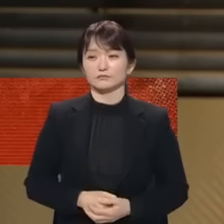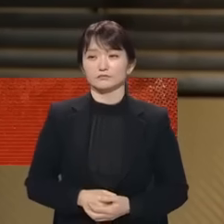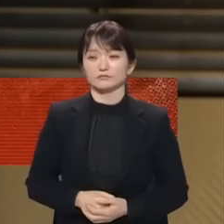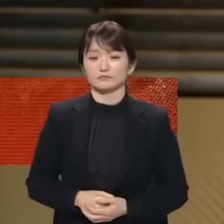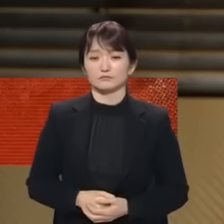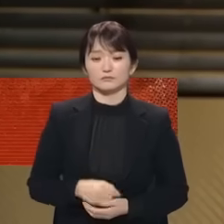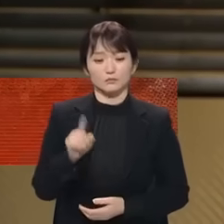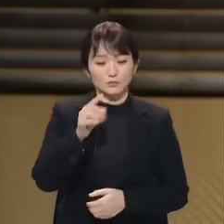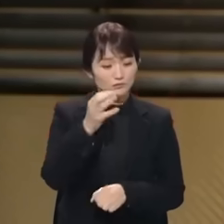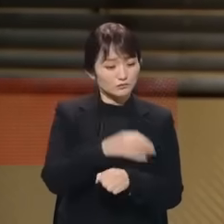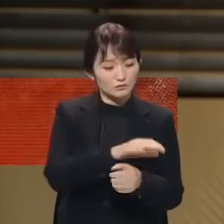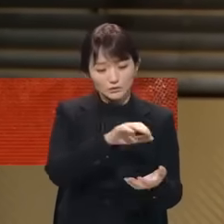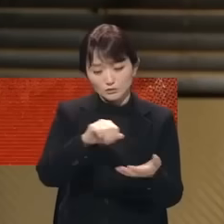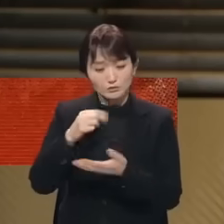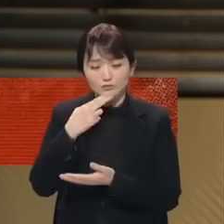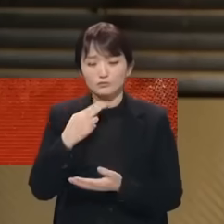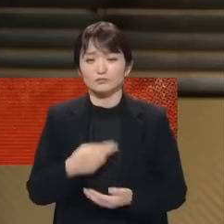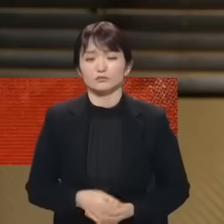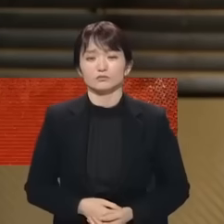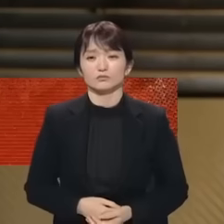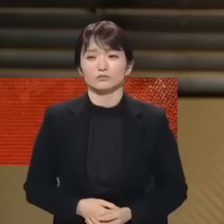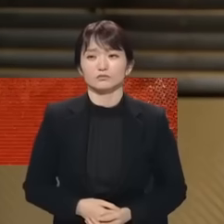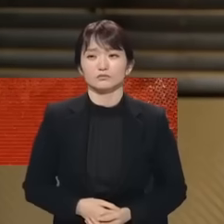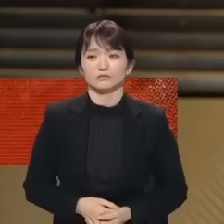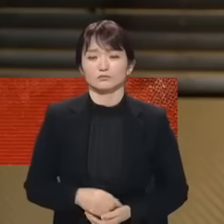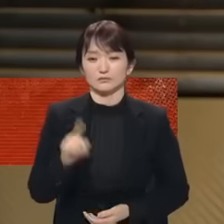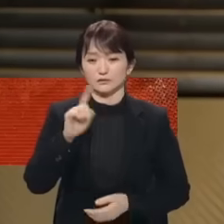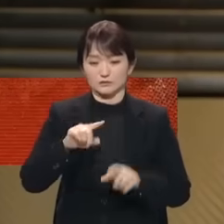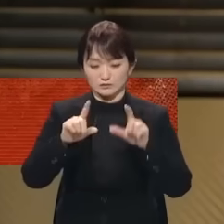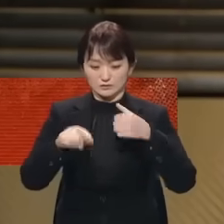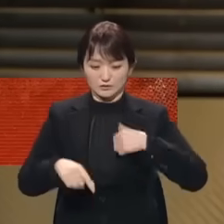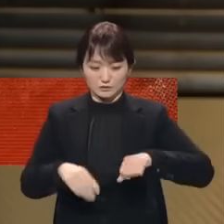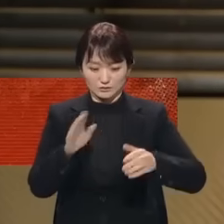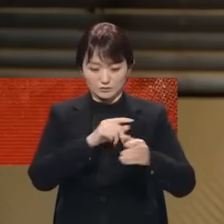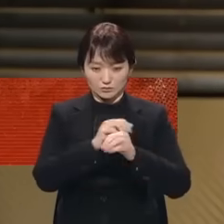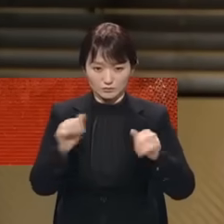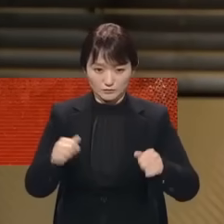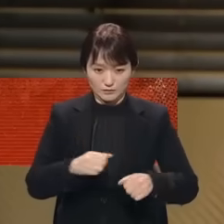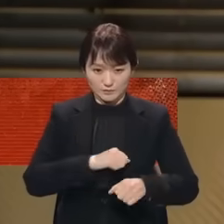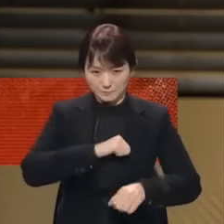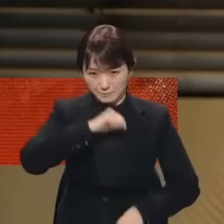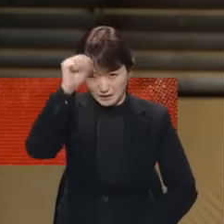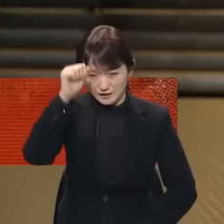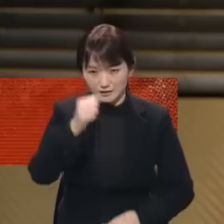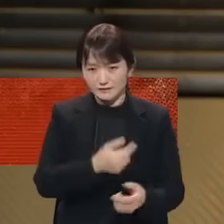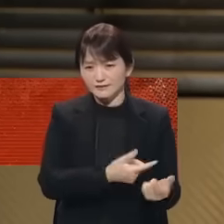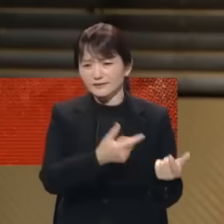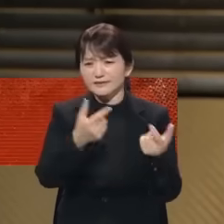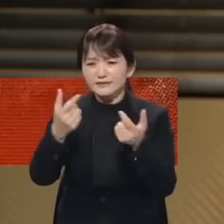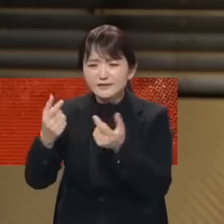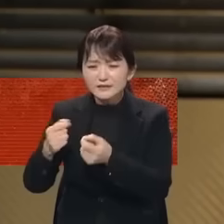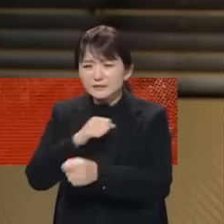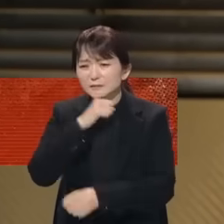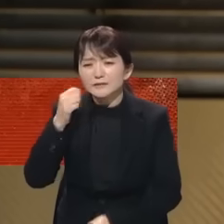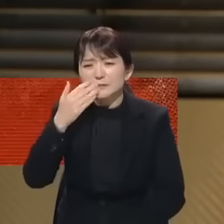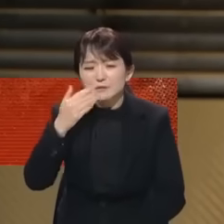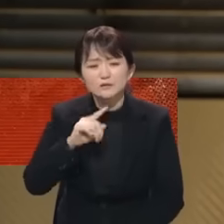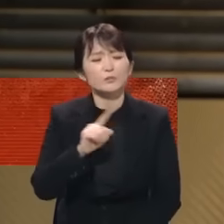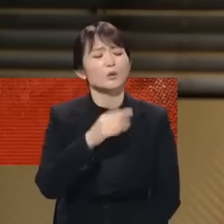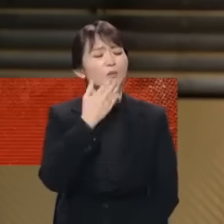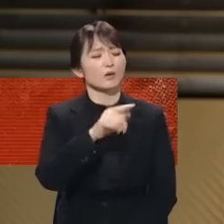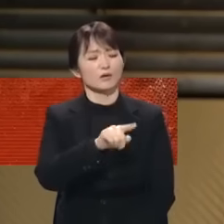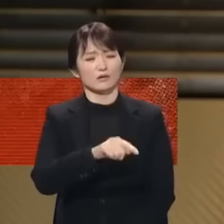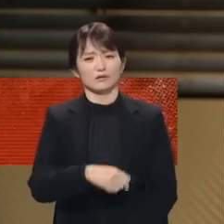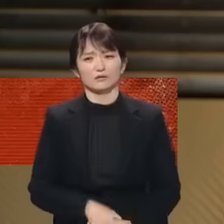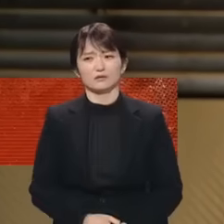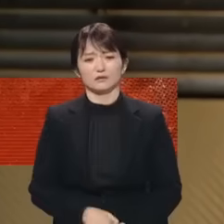없고 그래서 또 어느 날이 아들이 공무원 학교에서 다 같이 마있는 거 좀 먹자 하니까 뭘 그걸 먹냐고 펄펄 뛰다